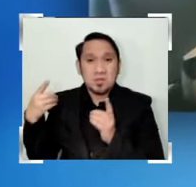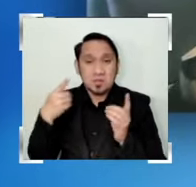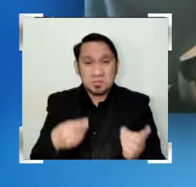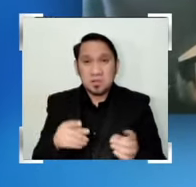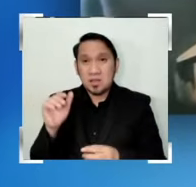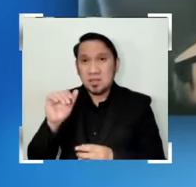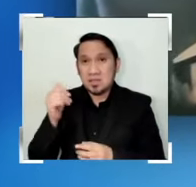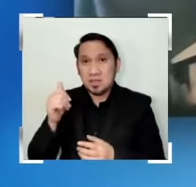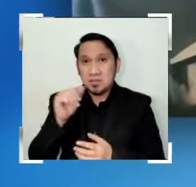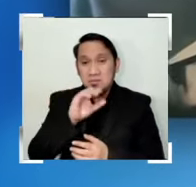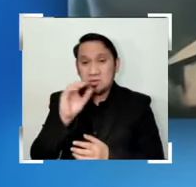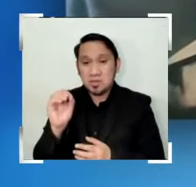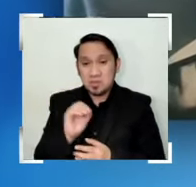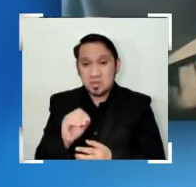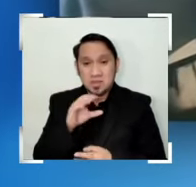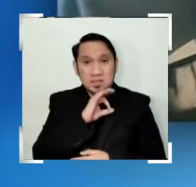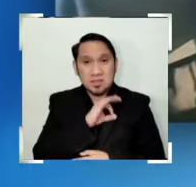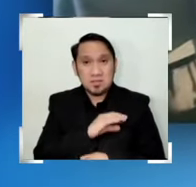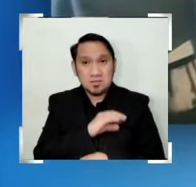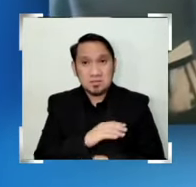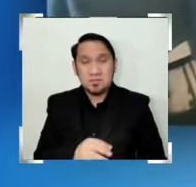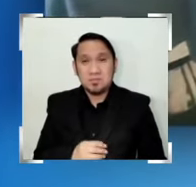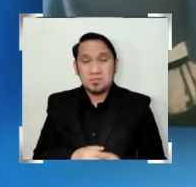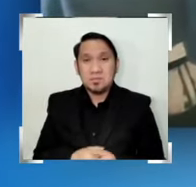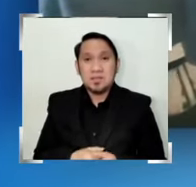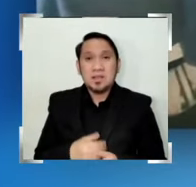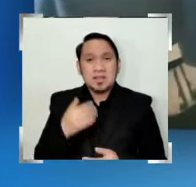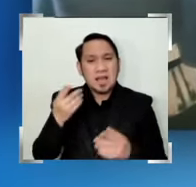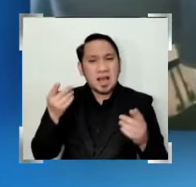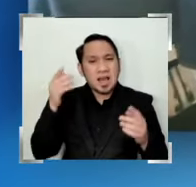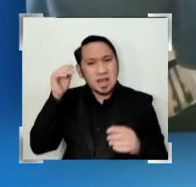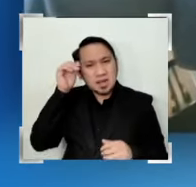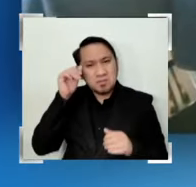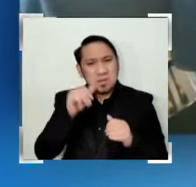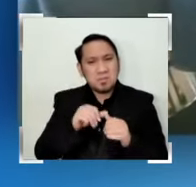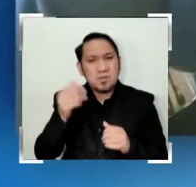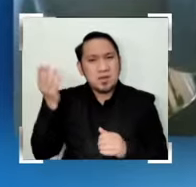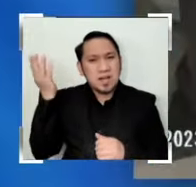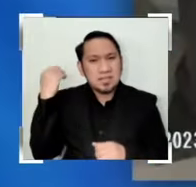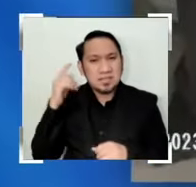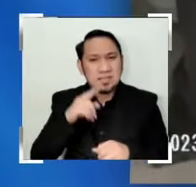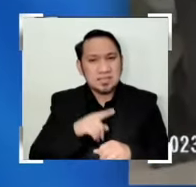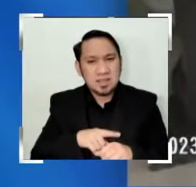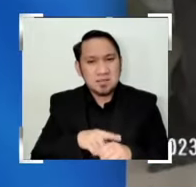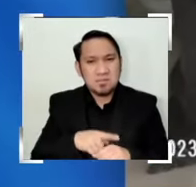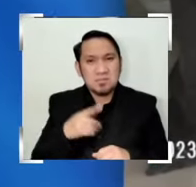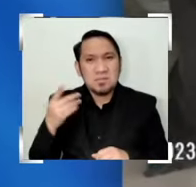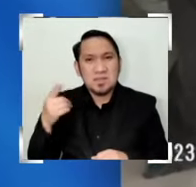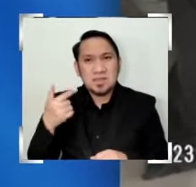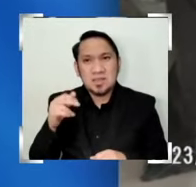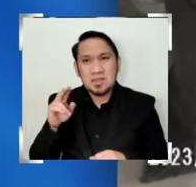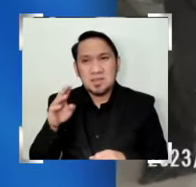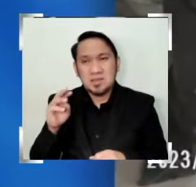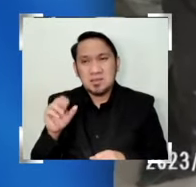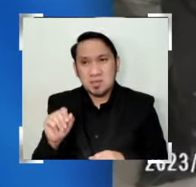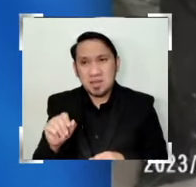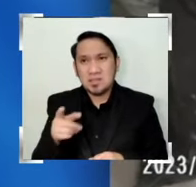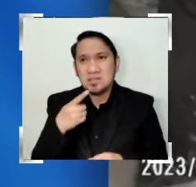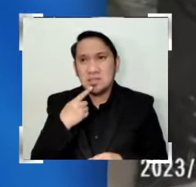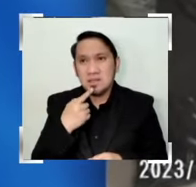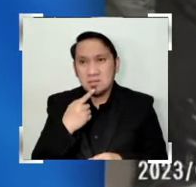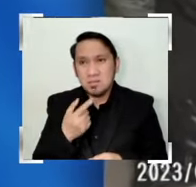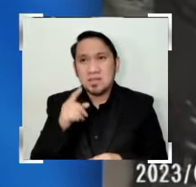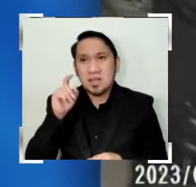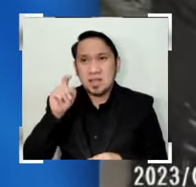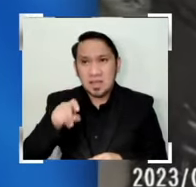kita. Naalala ko yung Guimaras incident way back 2006 kung saan sabi ni Coast Guard, kailangan